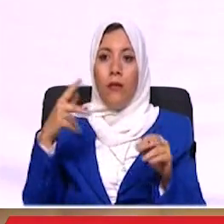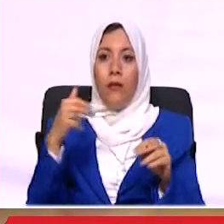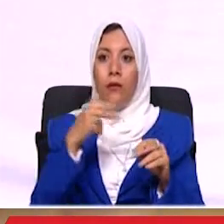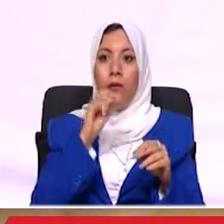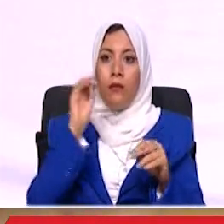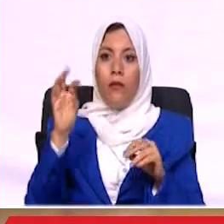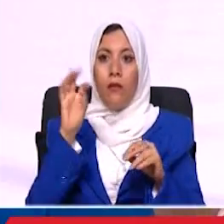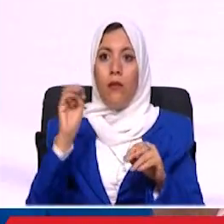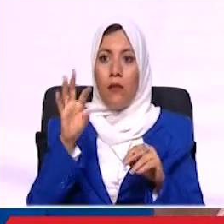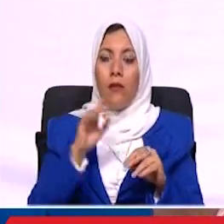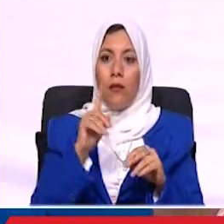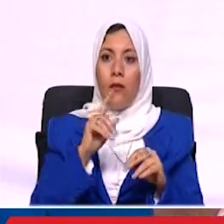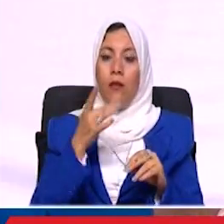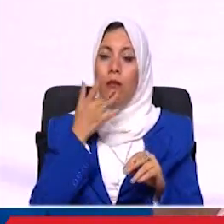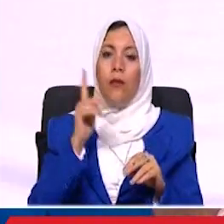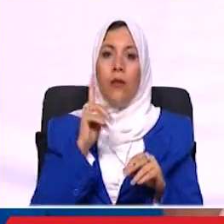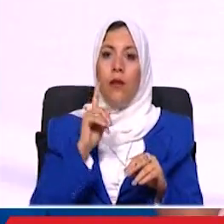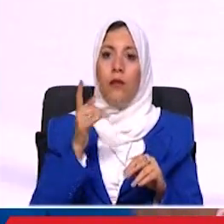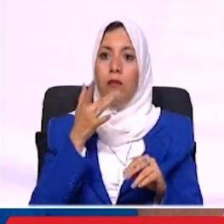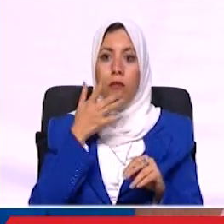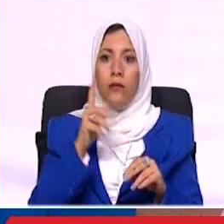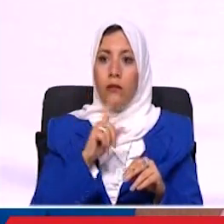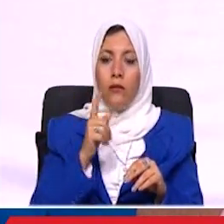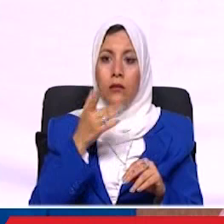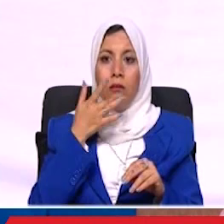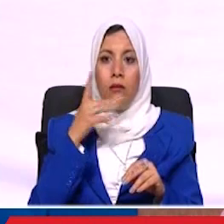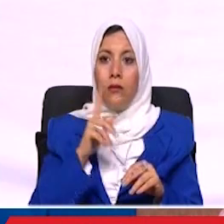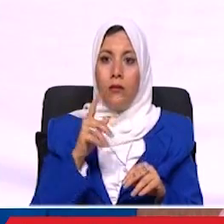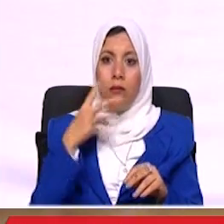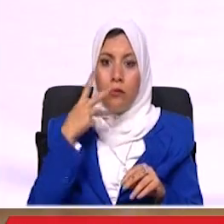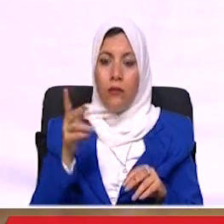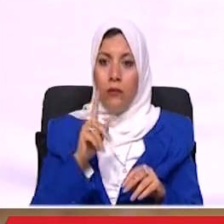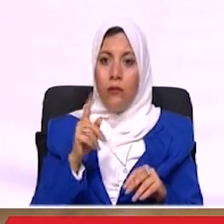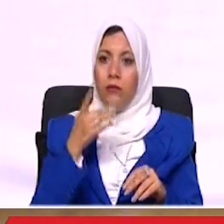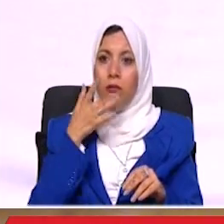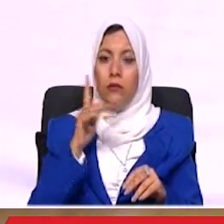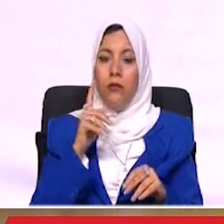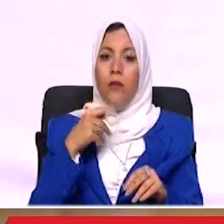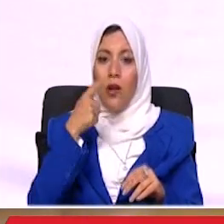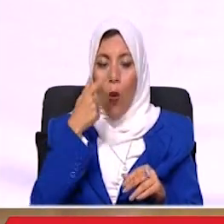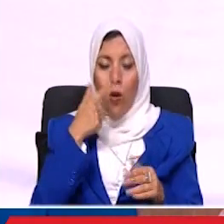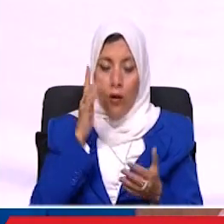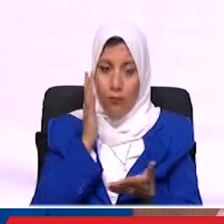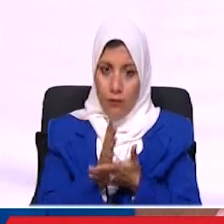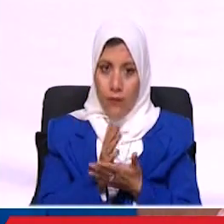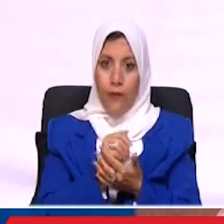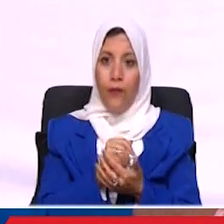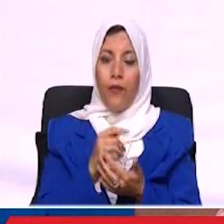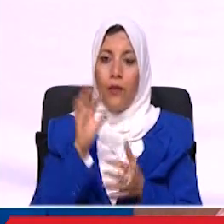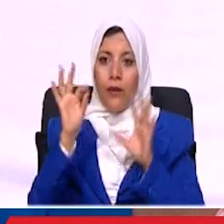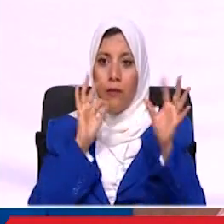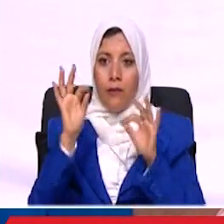الفيلم، انت ما كنتش موافق على الفيلم؟ لا لا او خالص. على مشاهدك في الفيلم او خالص. الدور ما كانش عاجبك بعد ما شفته؟ لا خالص، انا هقول